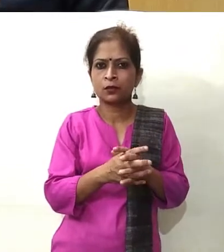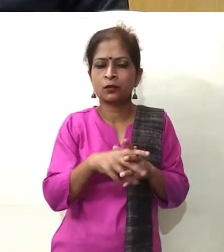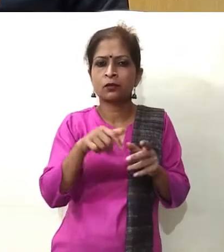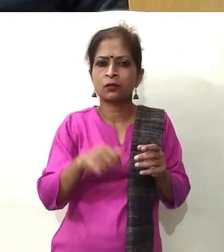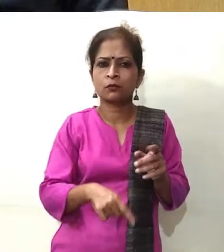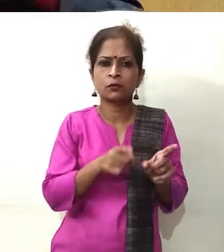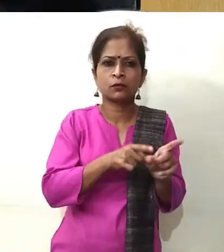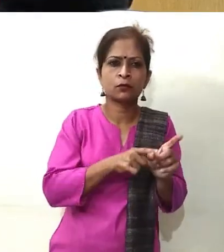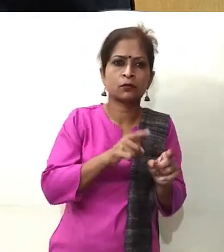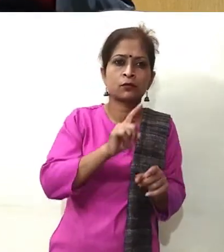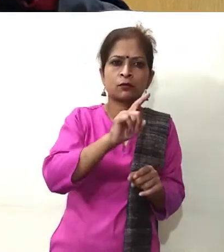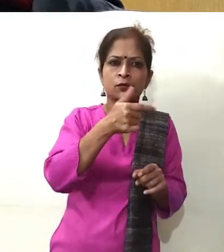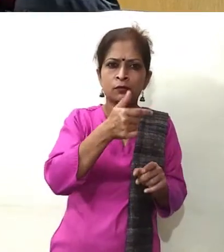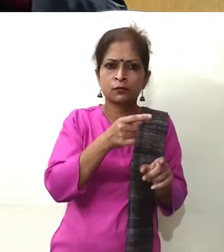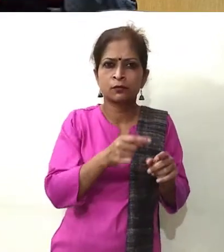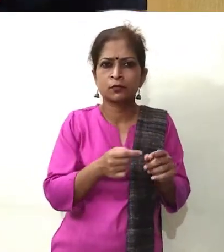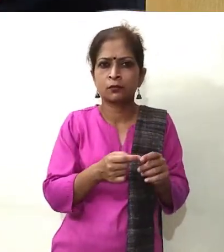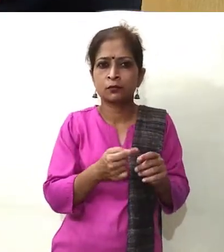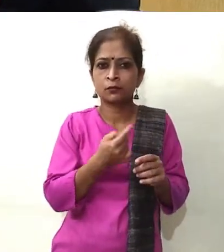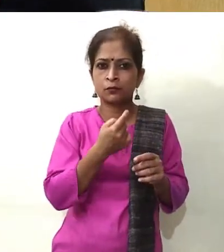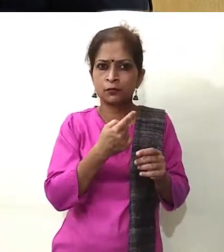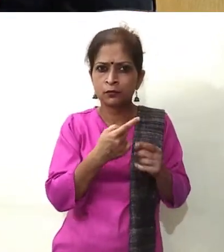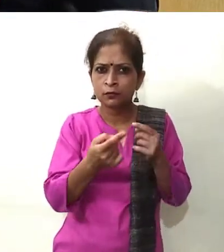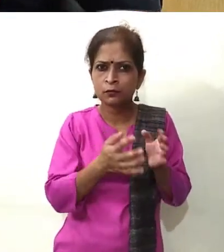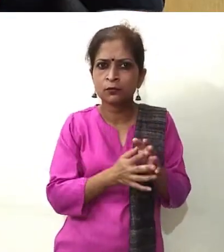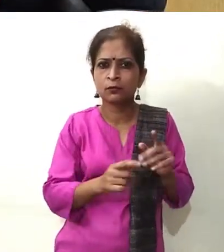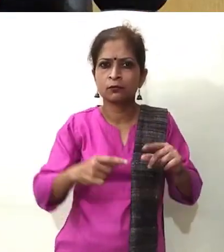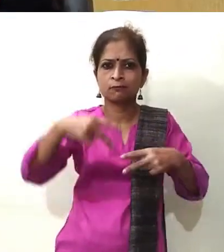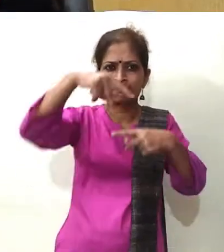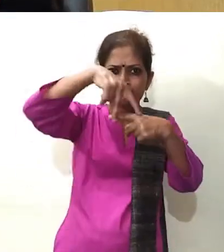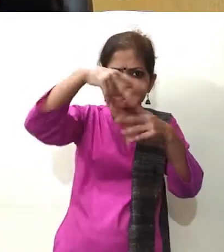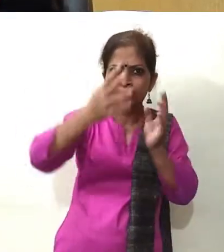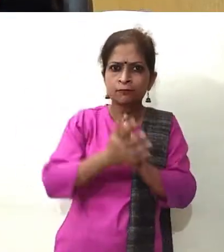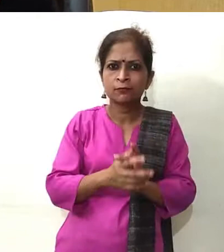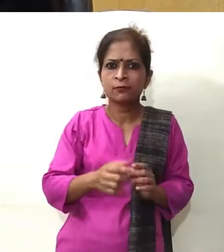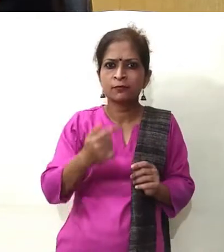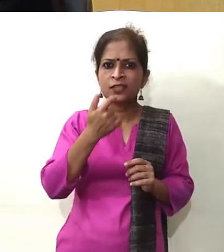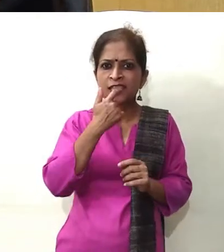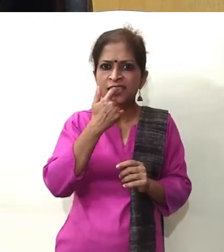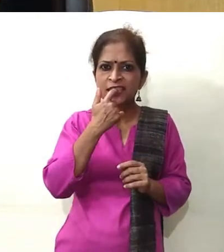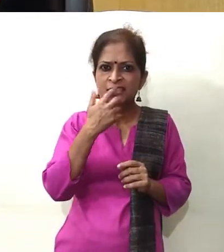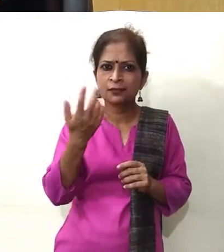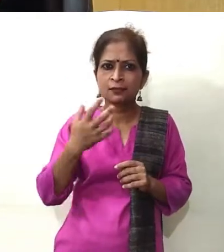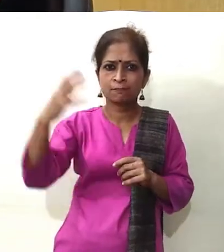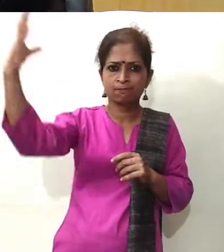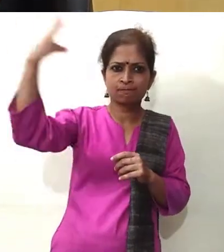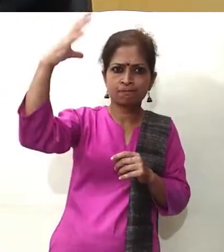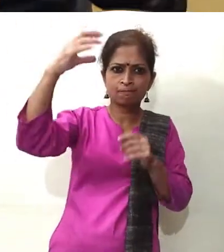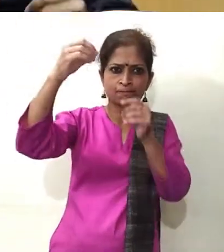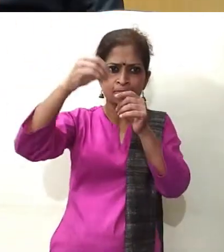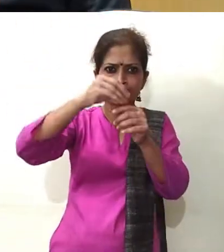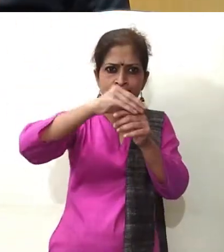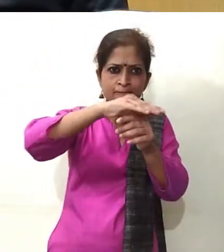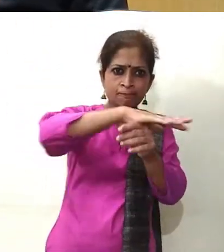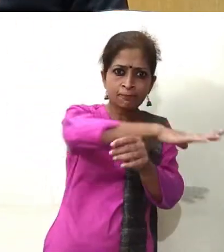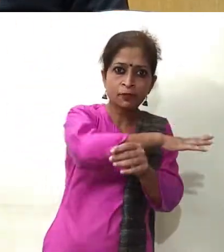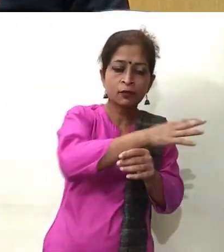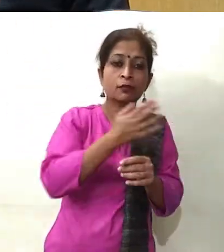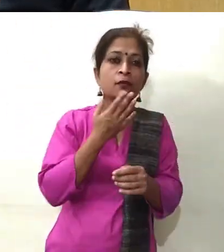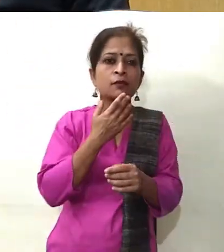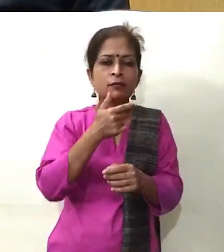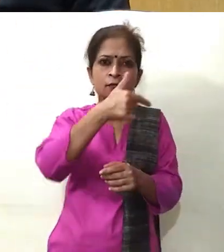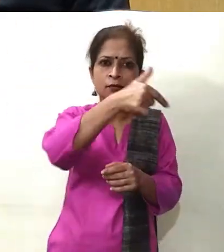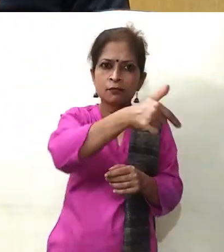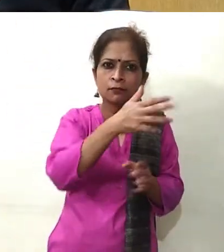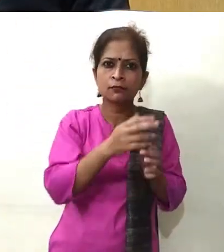में ये बताया कि एक प्रिज्म है जिसमें कि अगर व्हाइट लाइट सूरज की दी जाए तो 7 रंगों में वो टूट आता है। इसकी